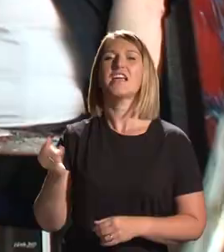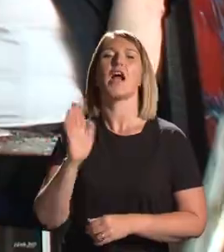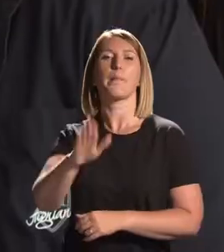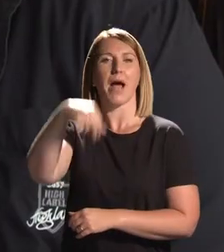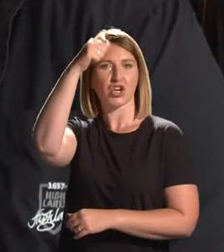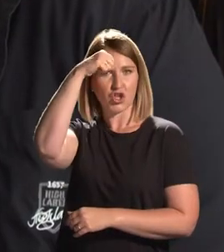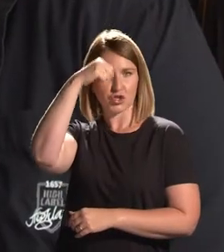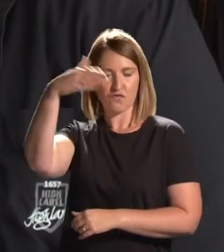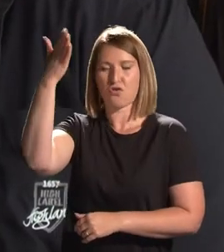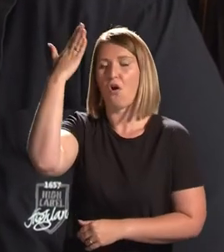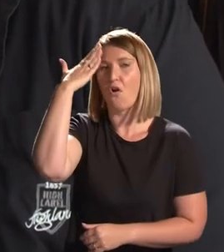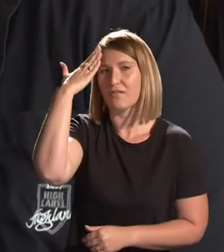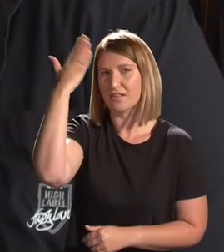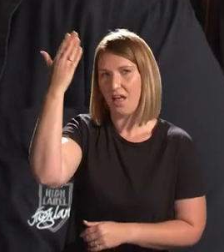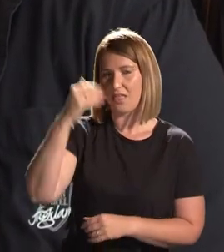nazwisko